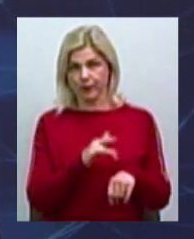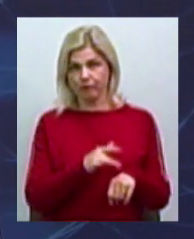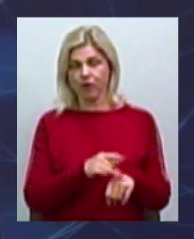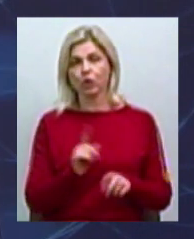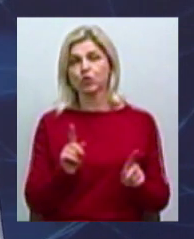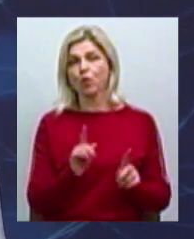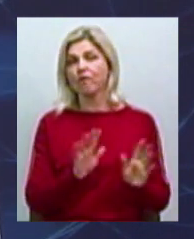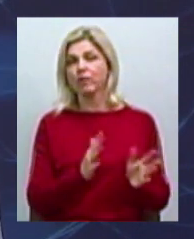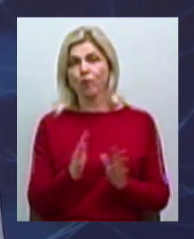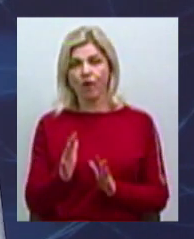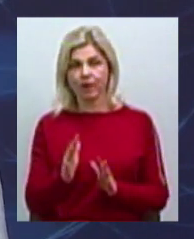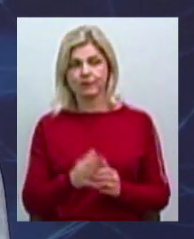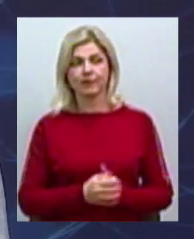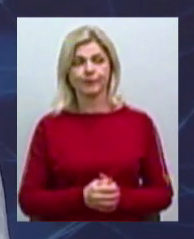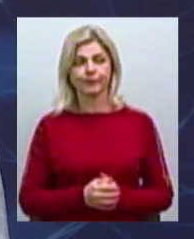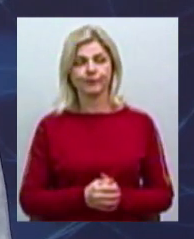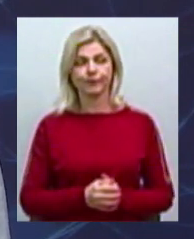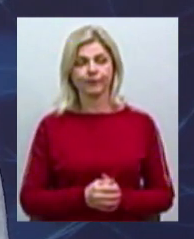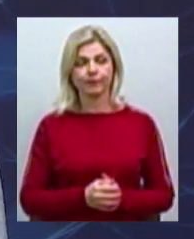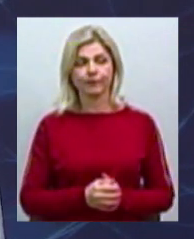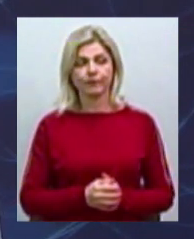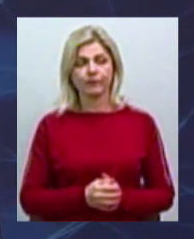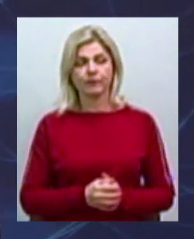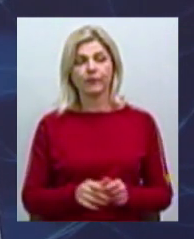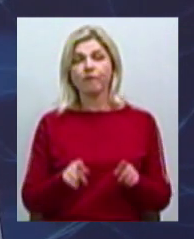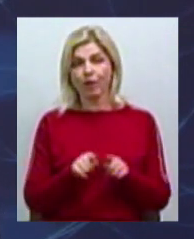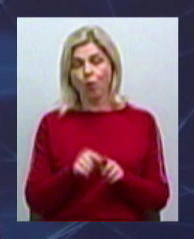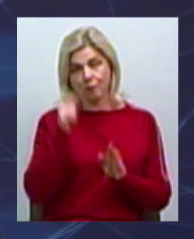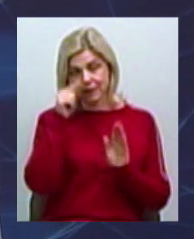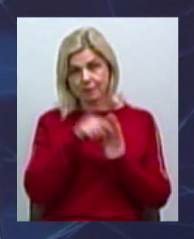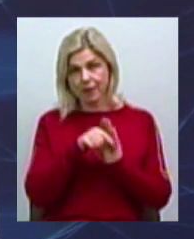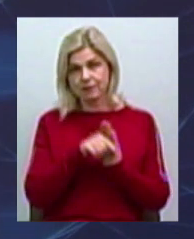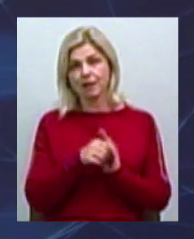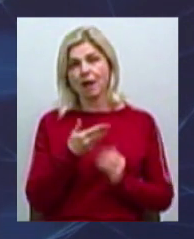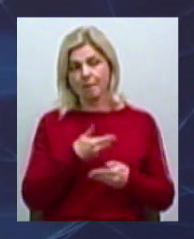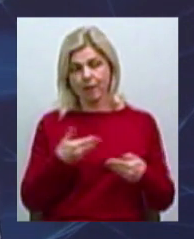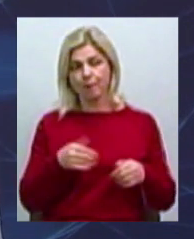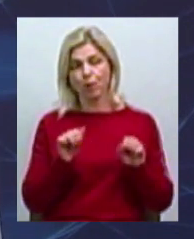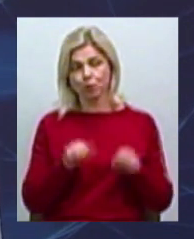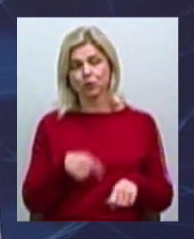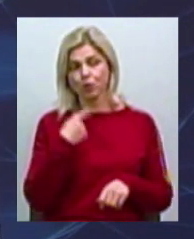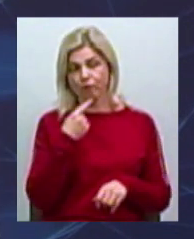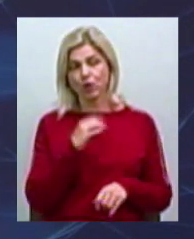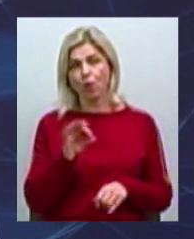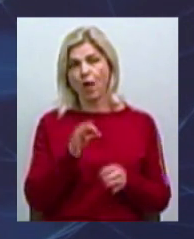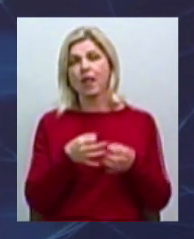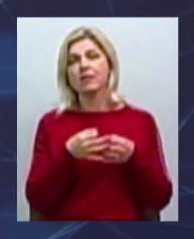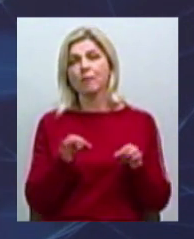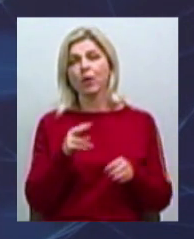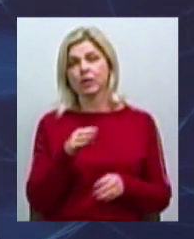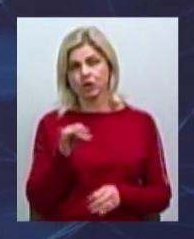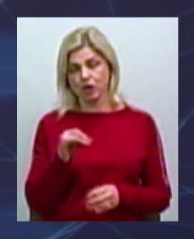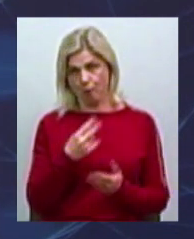що відбувається. І в такому сенсі ми, звичайно, в принципі, можемо говорити про демократичні